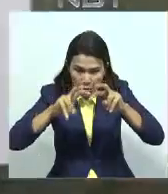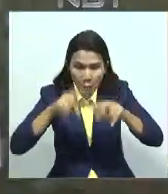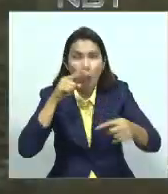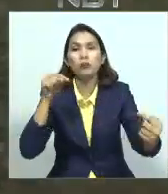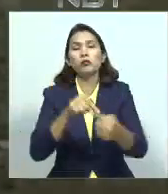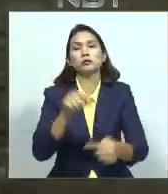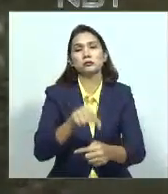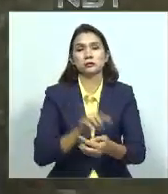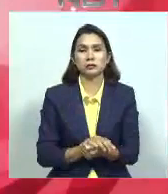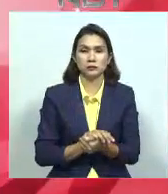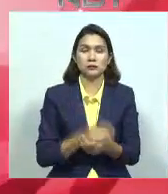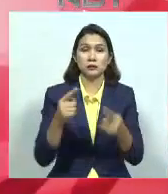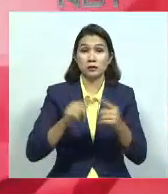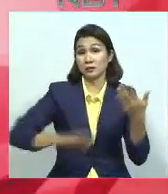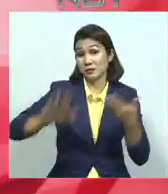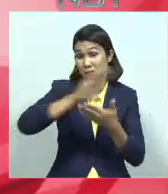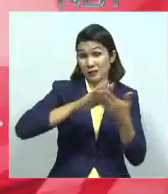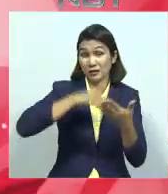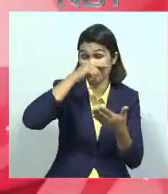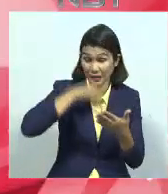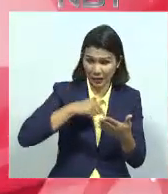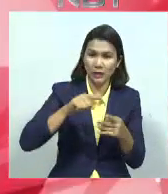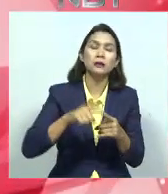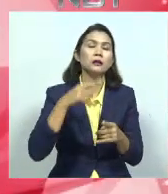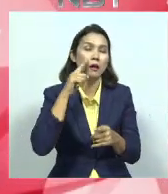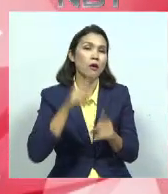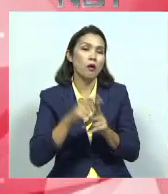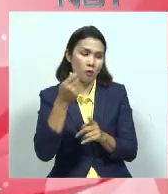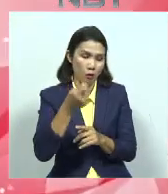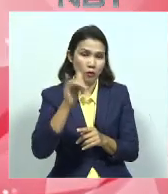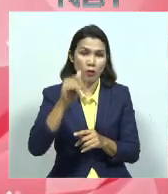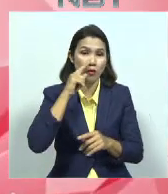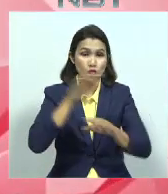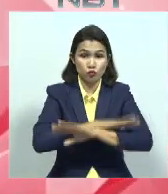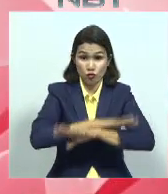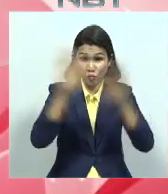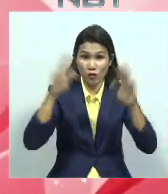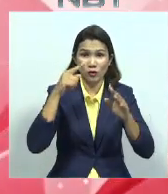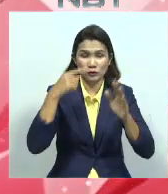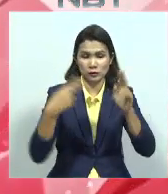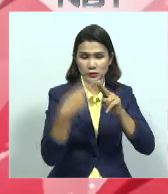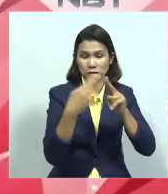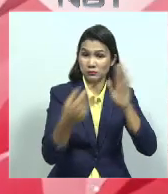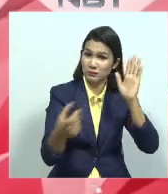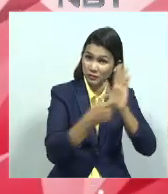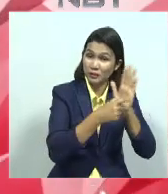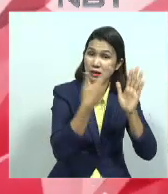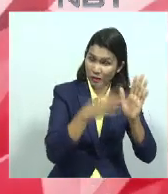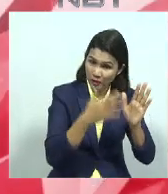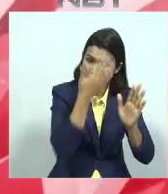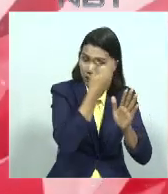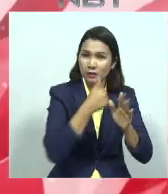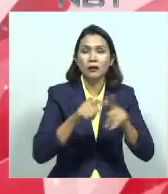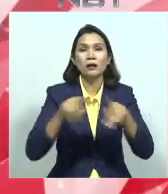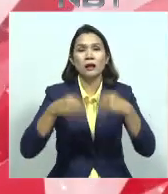สำหรับประเทศไทยค่ะสำนักงานคณะกรรมการอาหารและยาได้ประกาศยกเลิกสารดังกล่าวในทะเบียนตำรับยาแล้วก็กำหนด